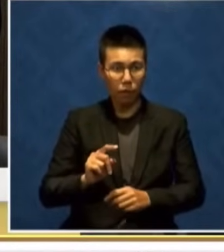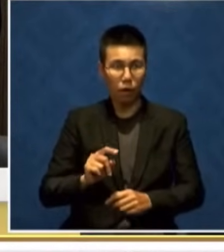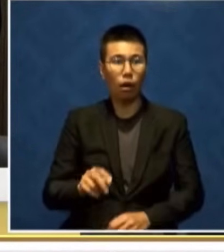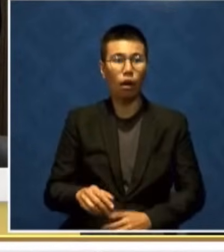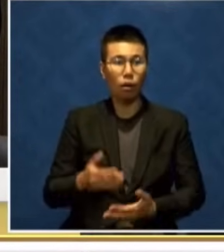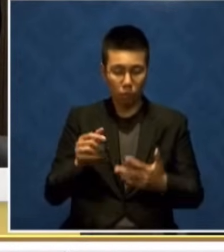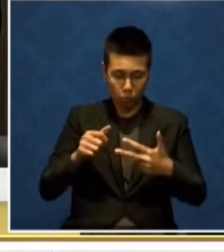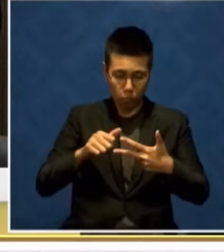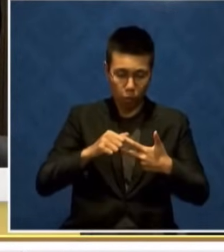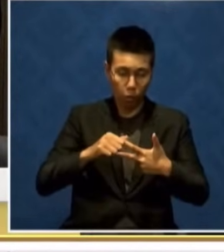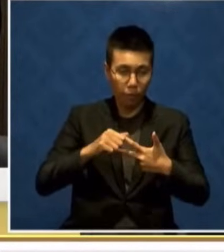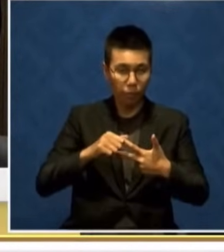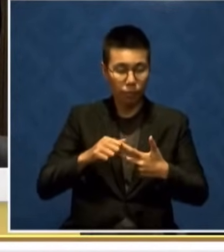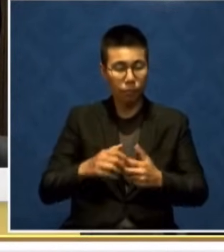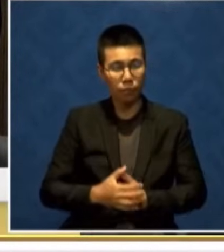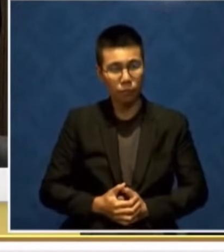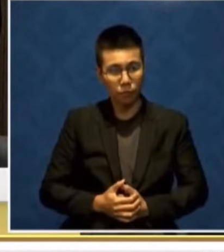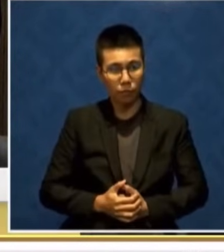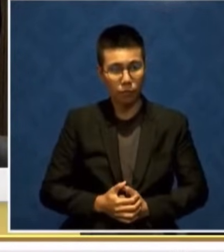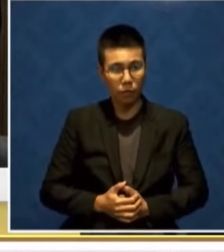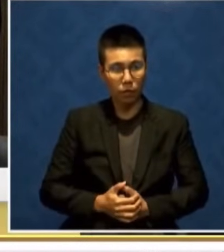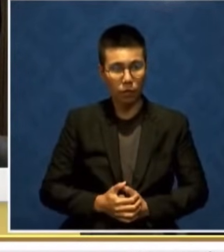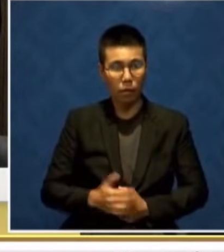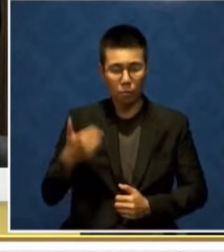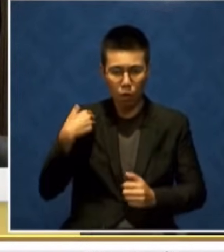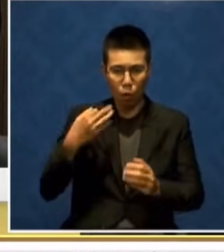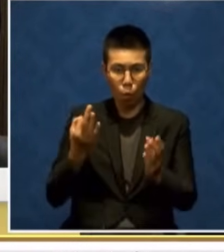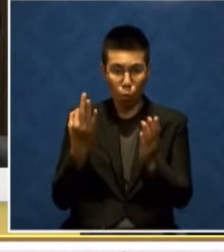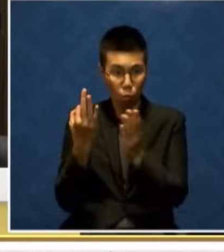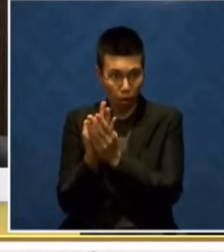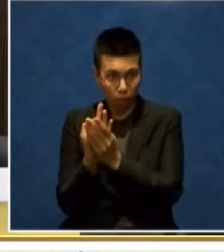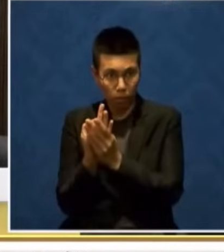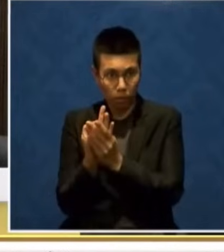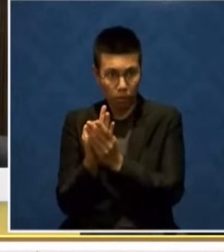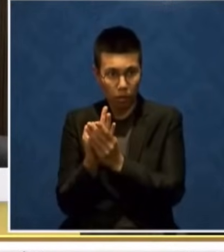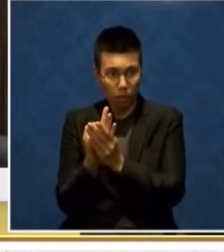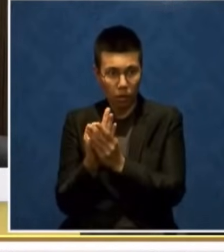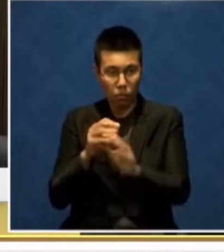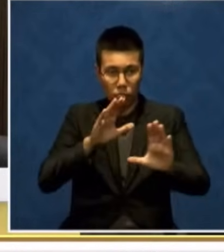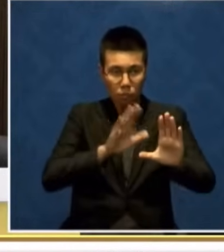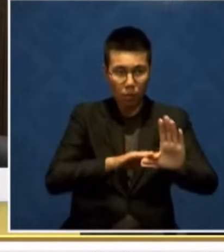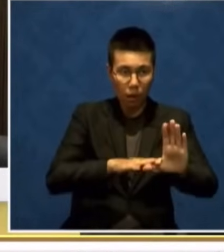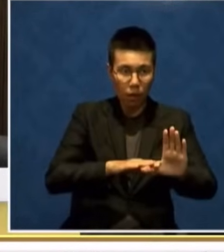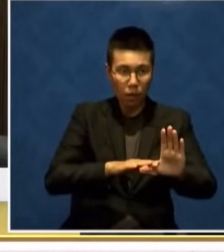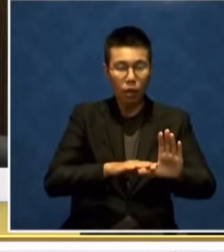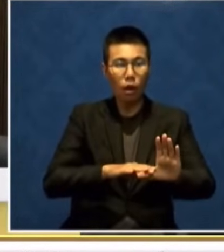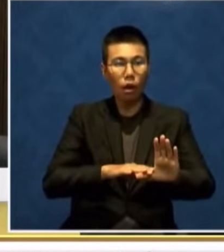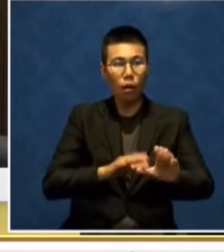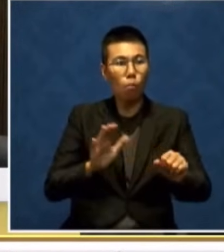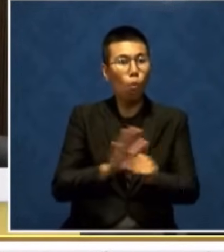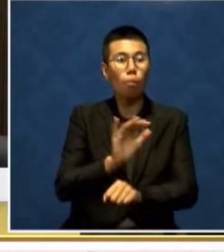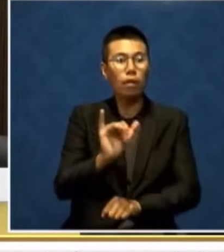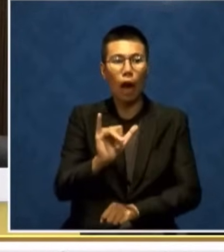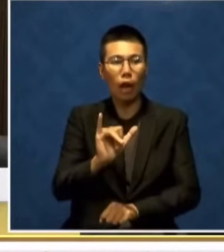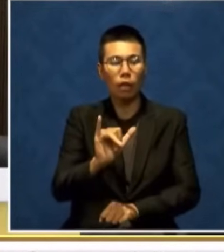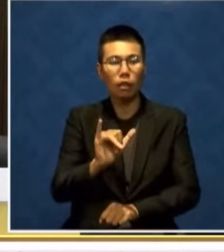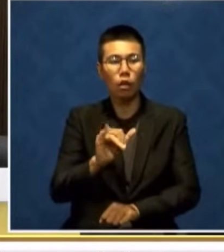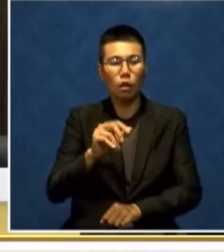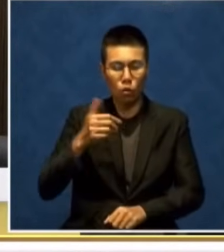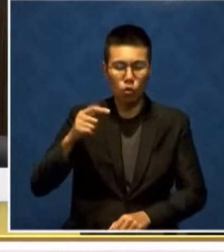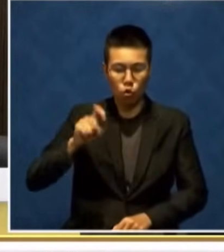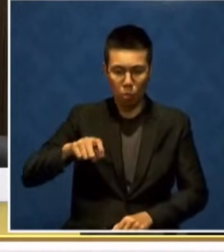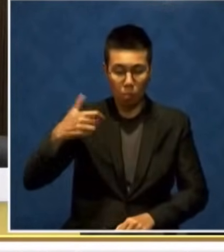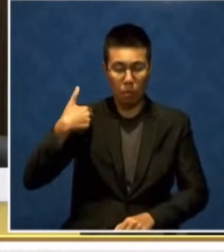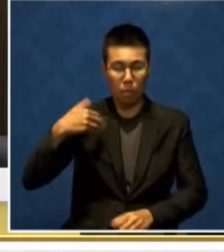ครับมีแฟ้มผลงานมาสมัครแล้วไม่พอสิ่งที่ต้องทำ